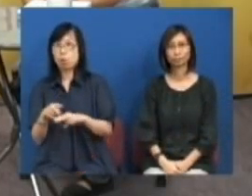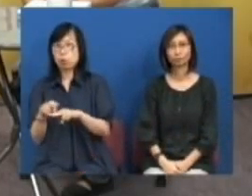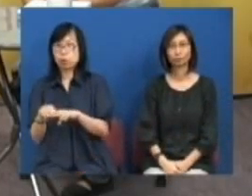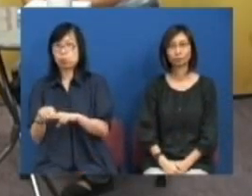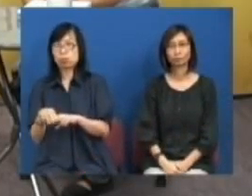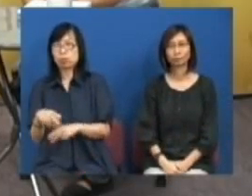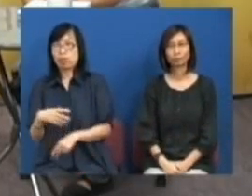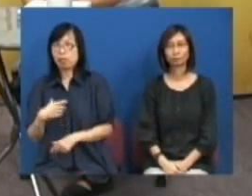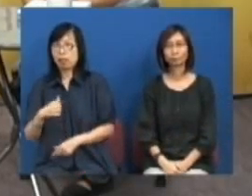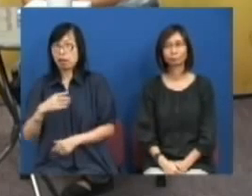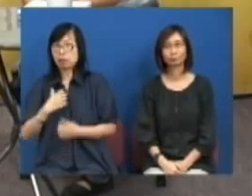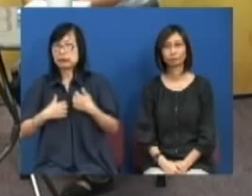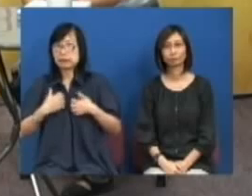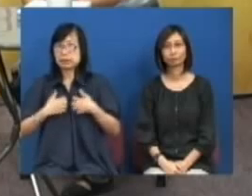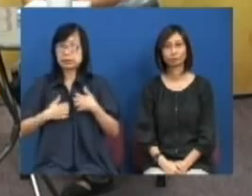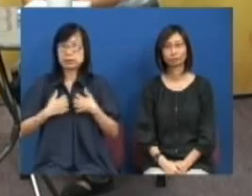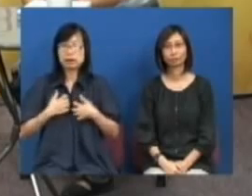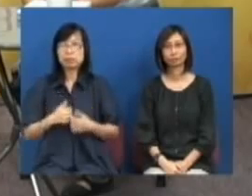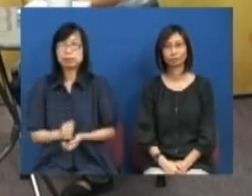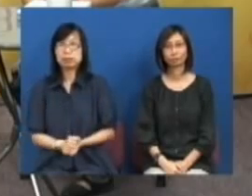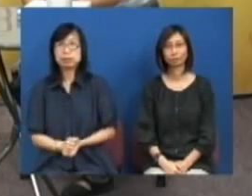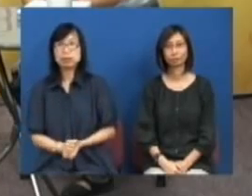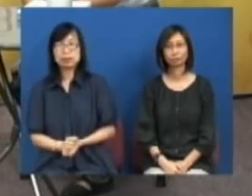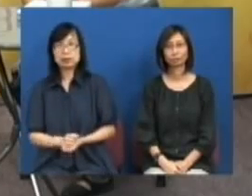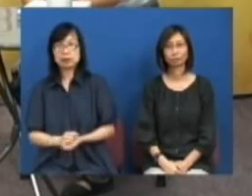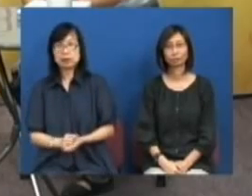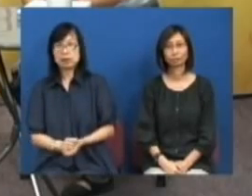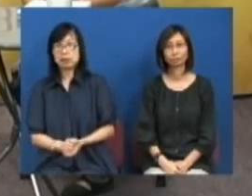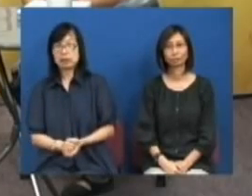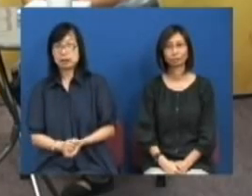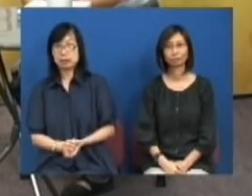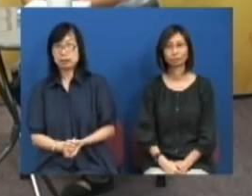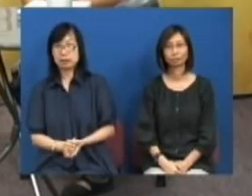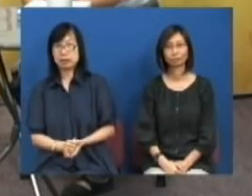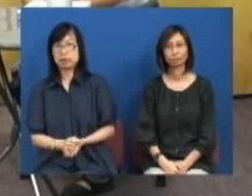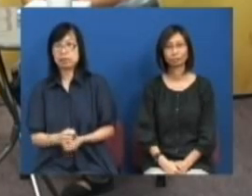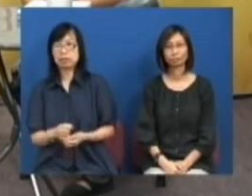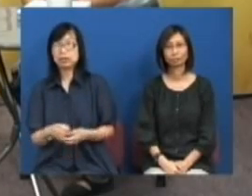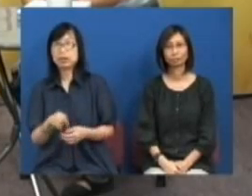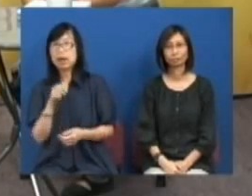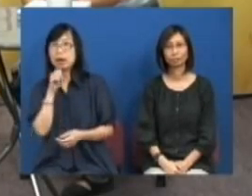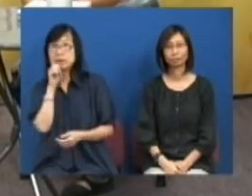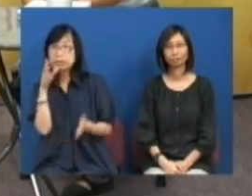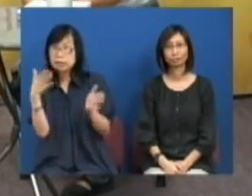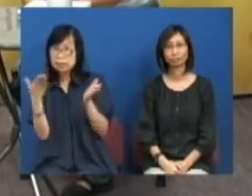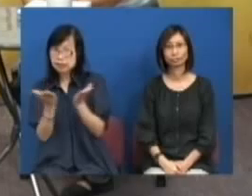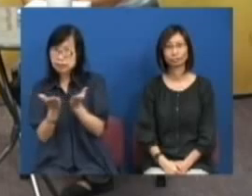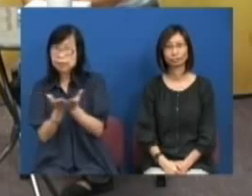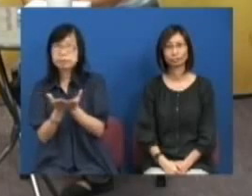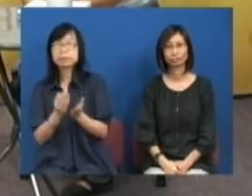嘅啫，喺六四嘅前後，咁都係充分講明咗一樣嘢咧，就係